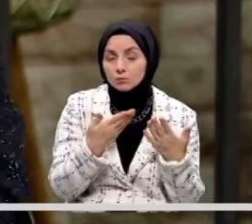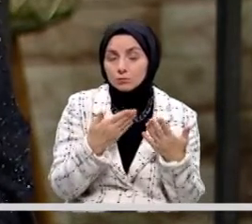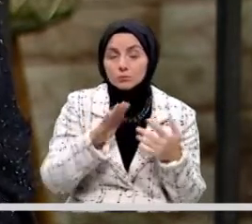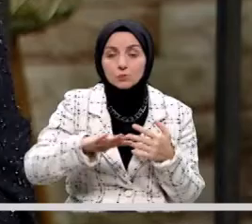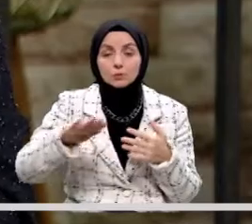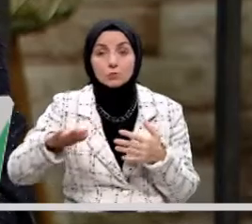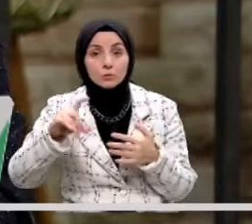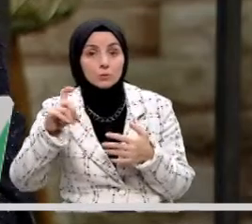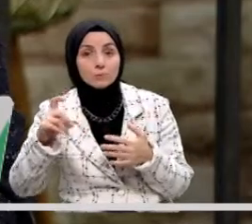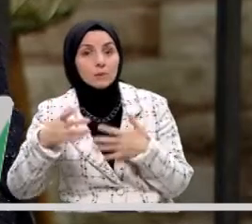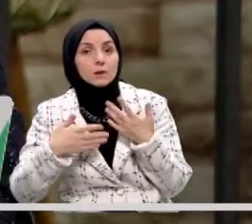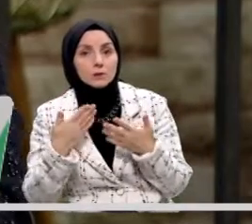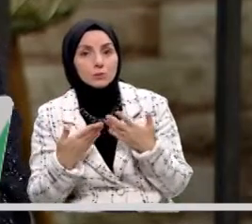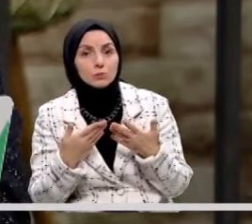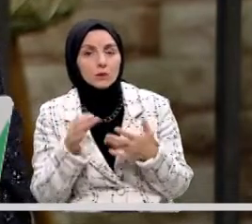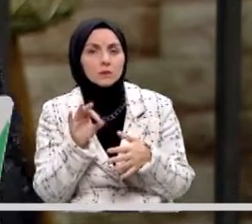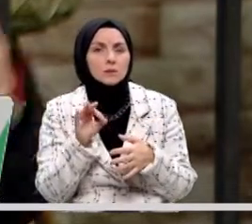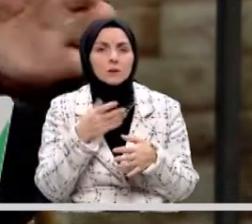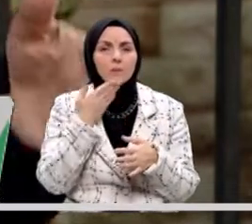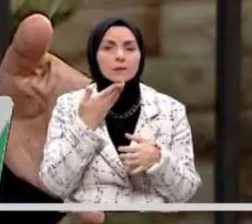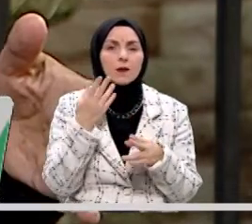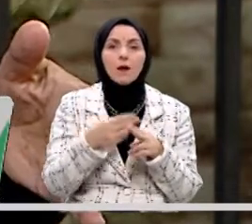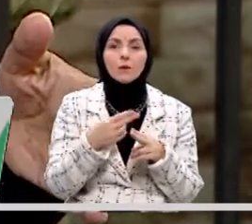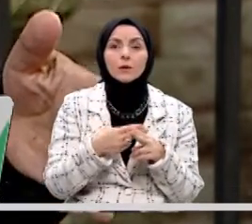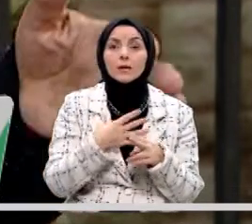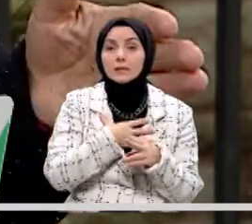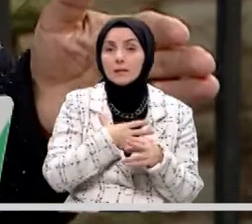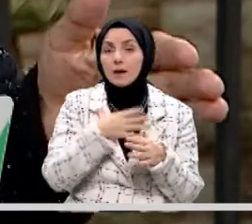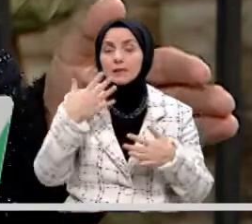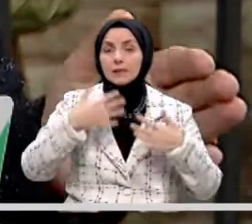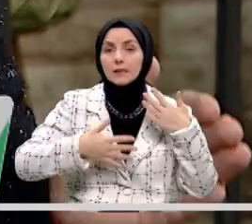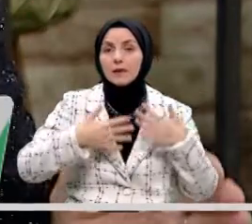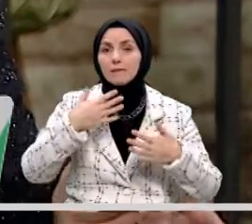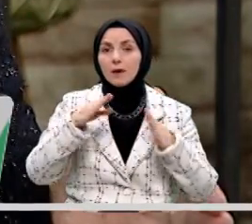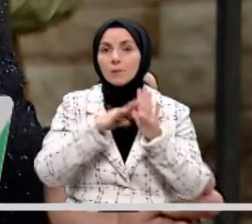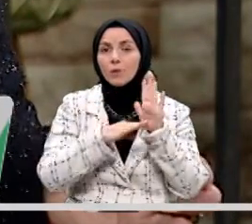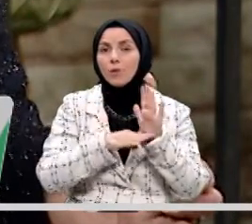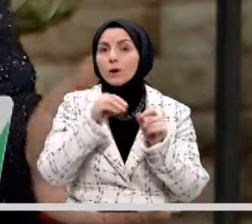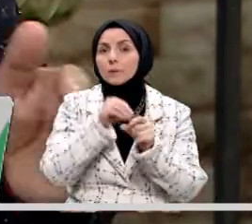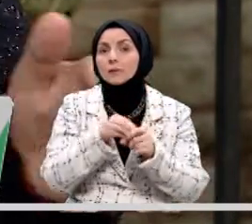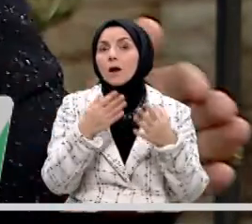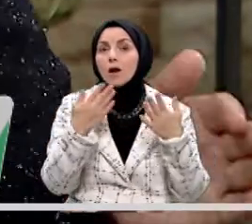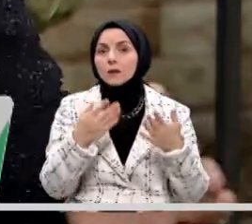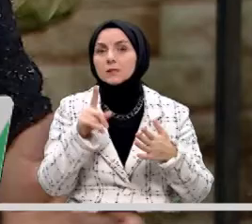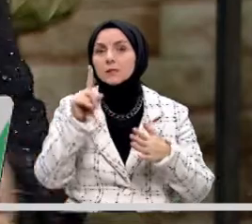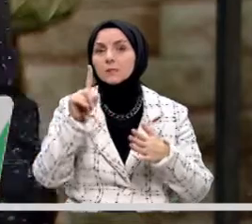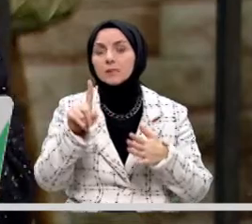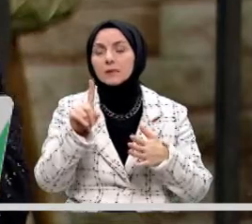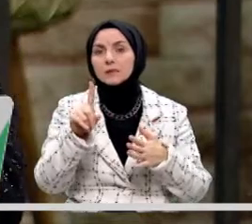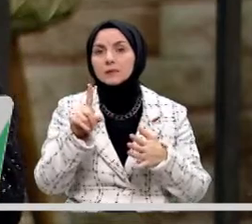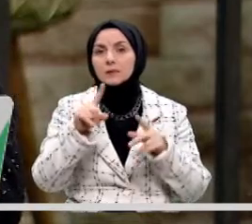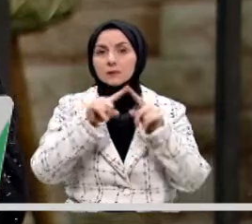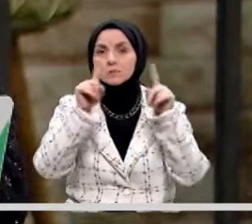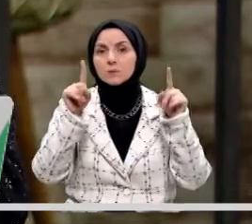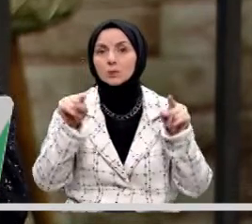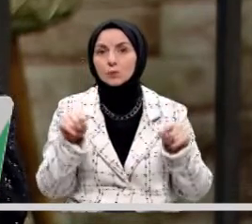biz Diyanet TV'de programında burada aslında bir kurumun prosedürüne uygun hareket ediyoruz